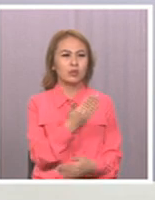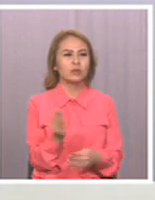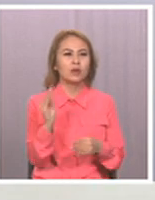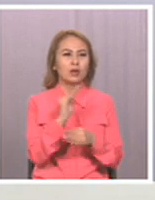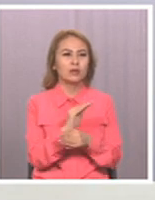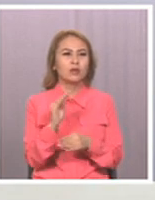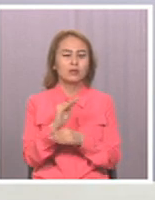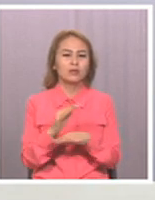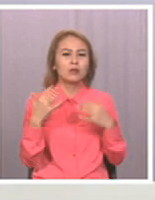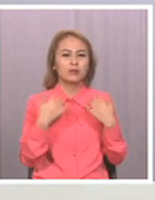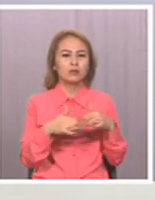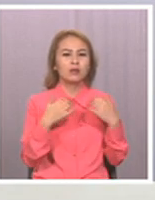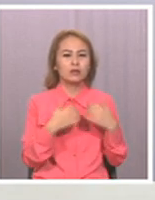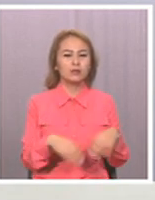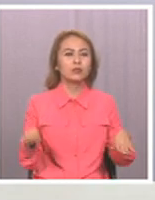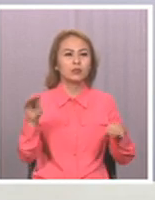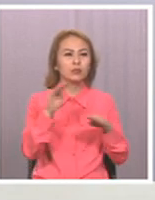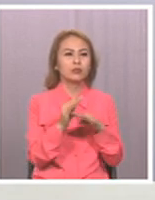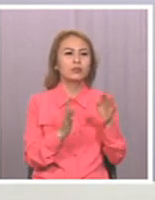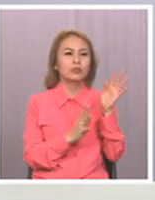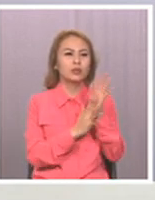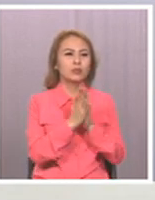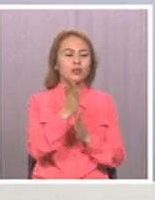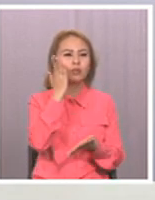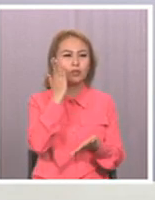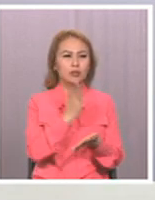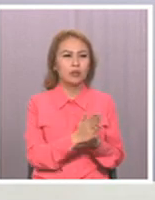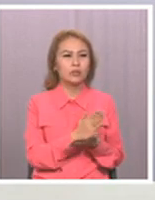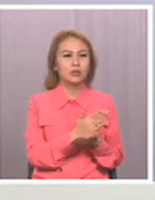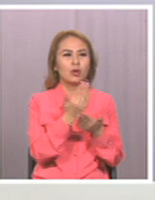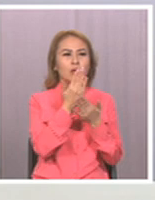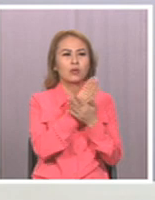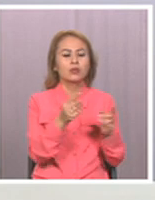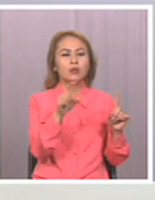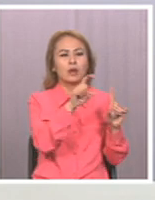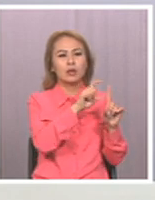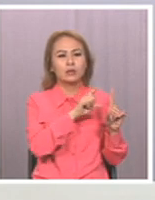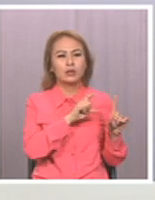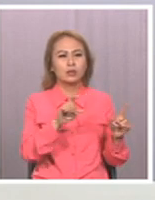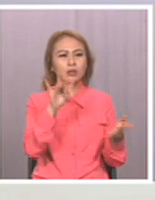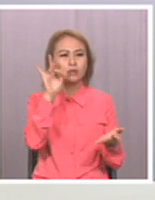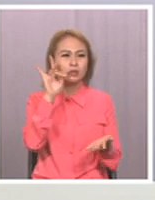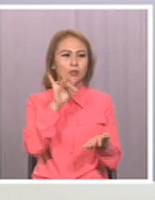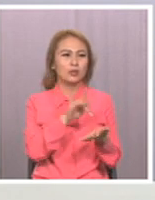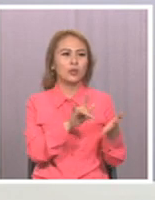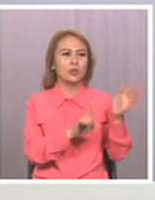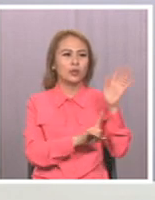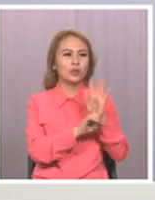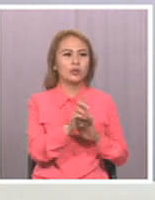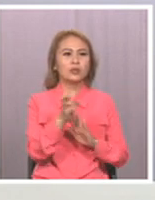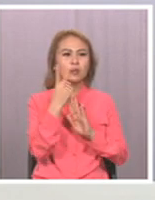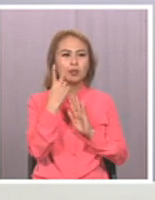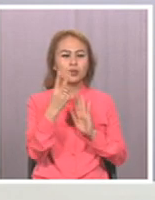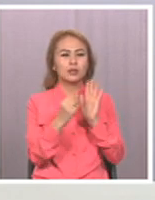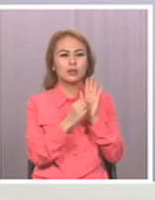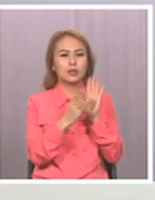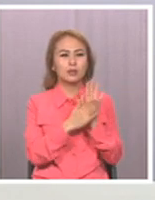сандарын өсу ретімен жазамыз, және де осы қатардың қақ ортасында екі сан болады, яғни